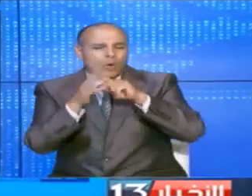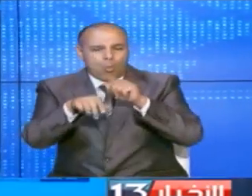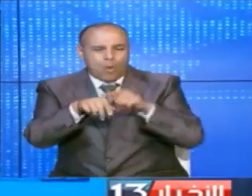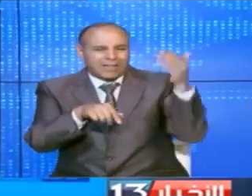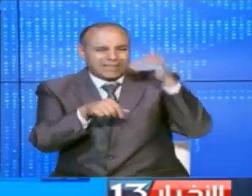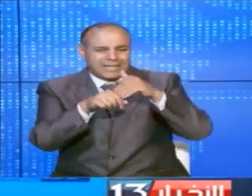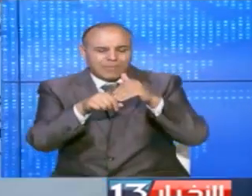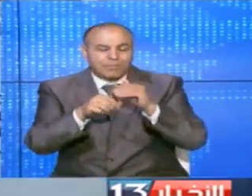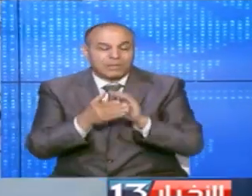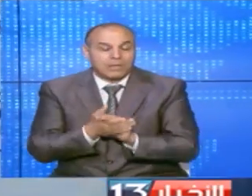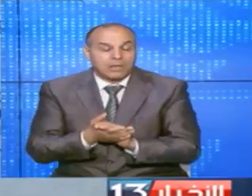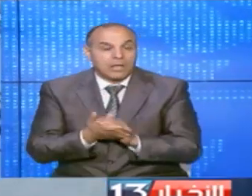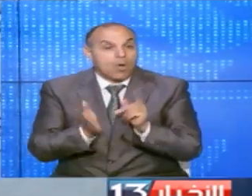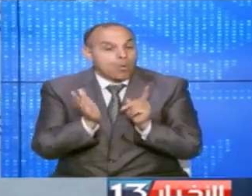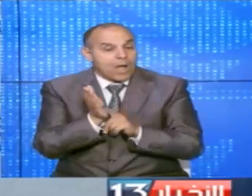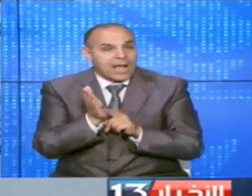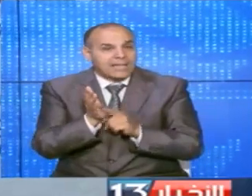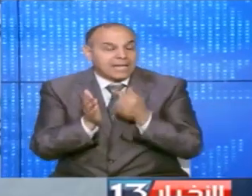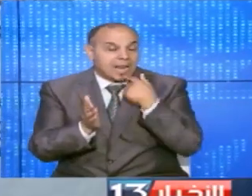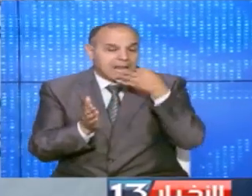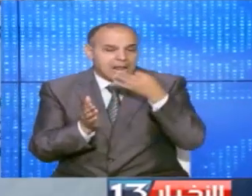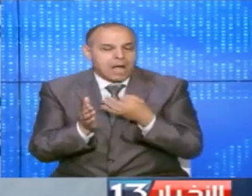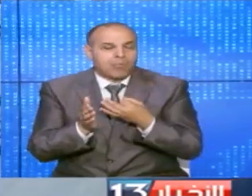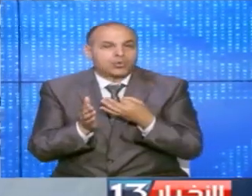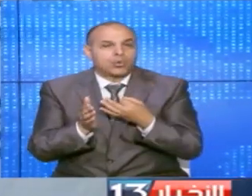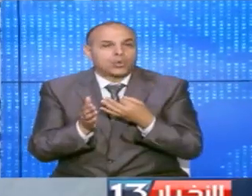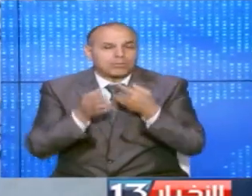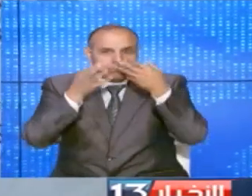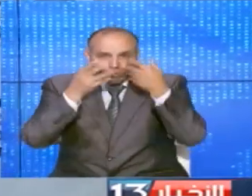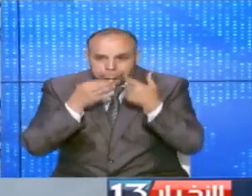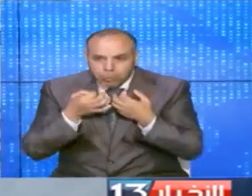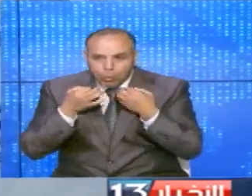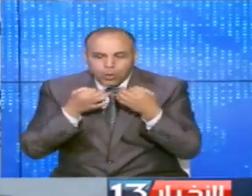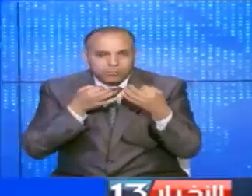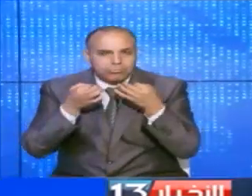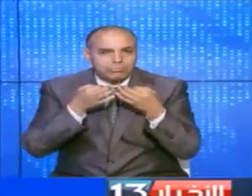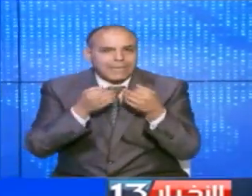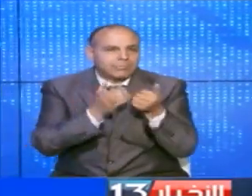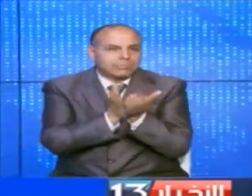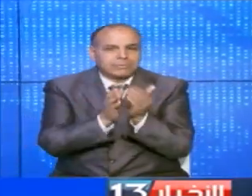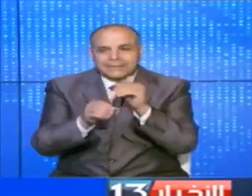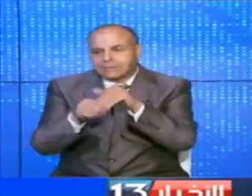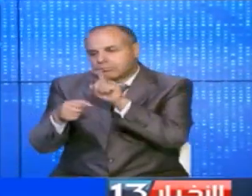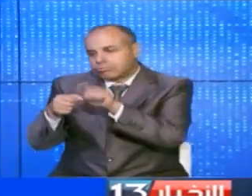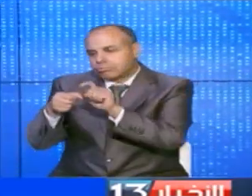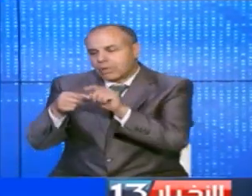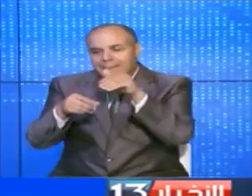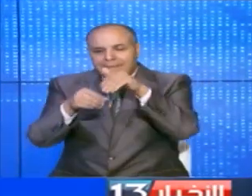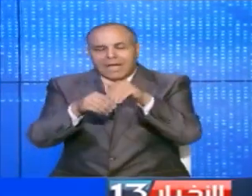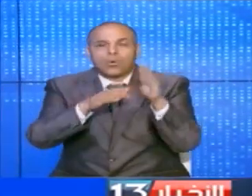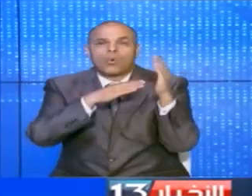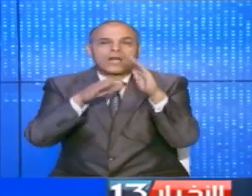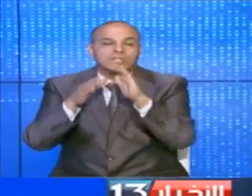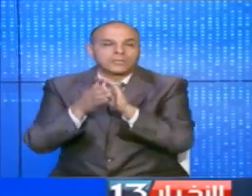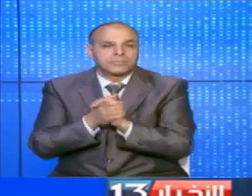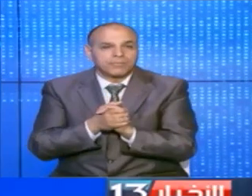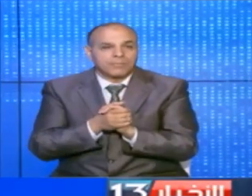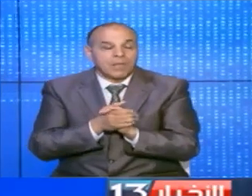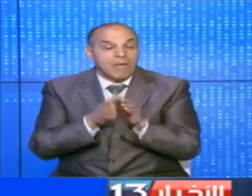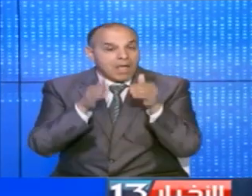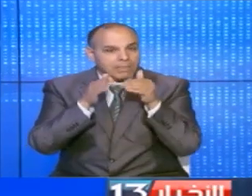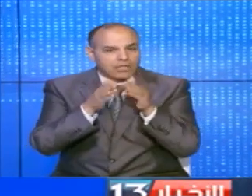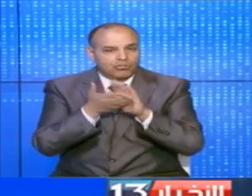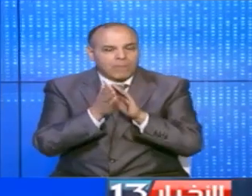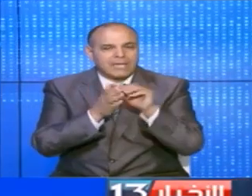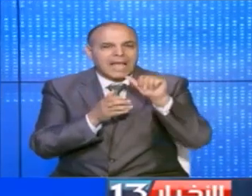الانتخابيه واكدت على ضروره اجراء تدقيق للسجال الانتخابي للمسجلين بالداخل والخارج كما طالبت